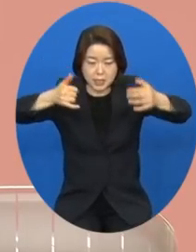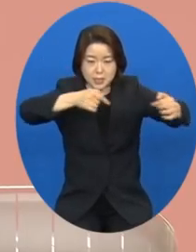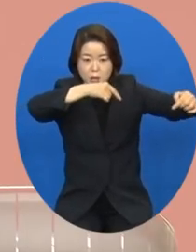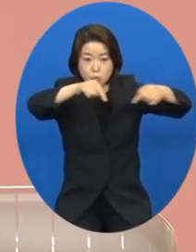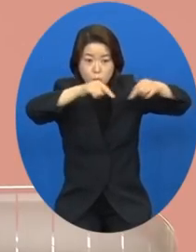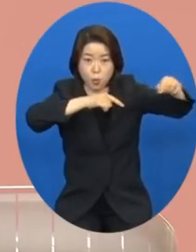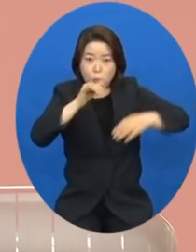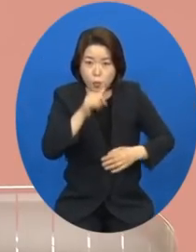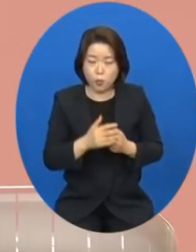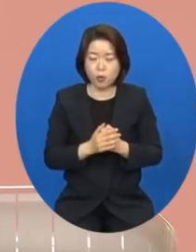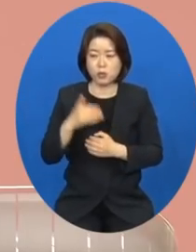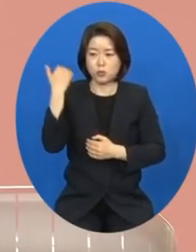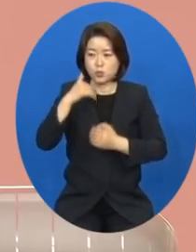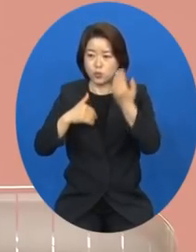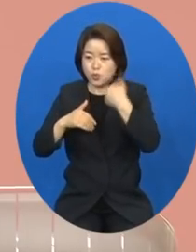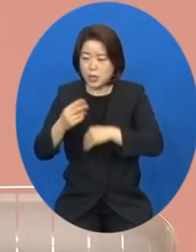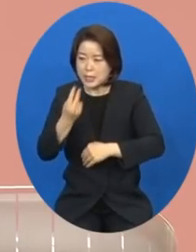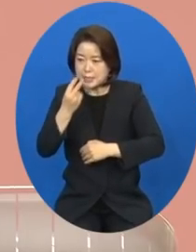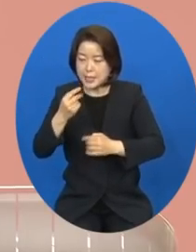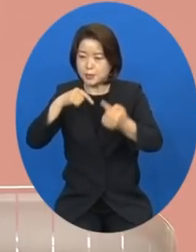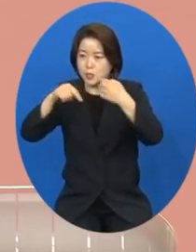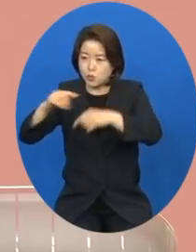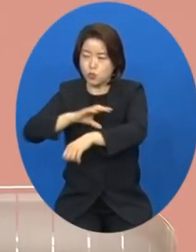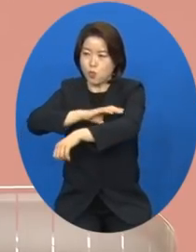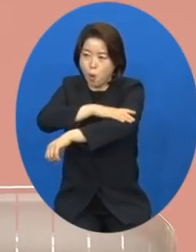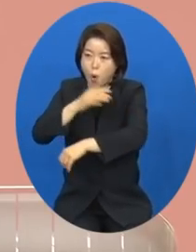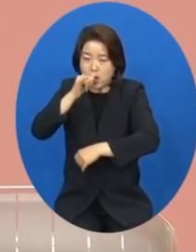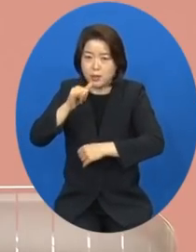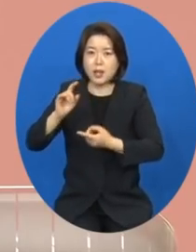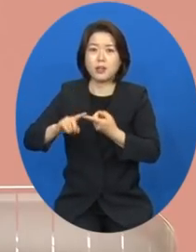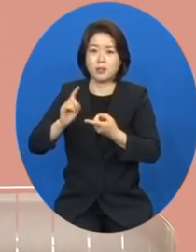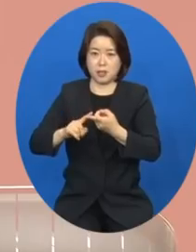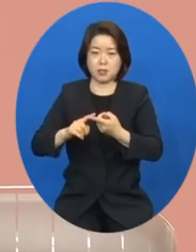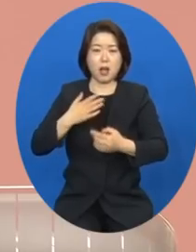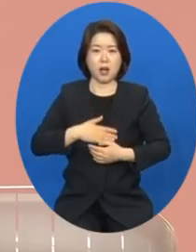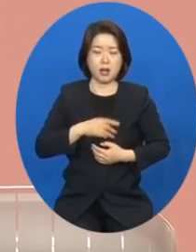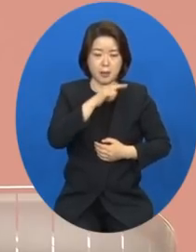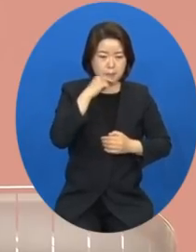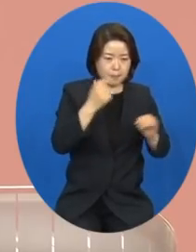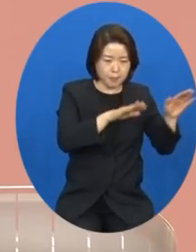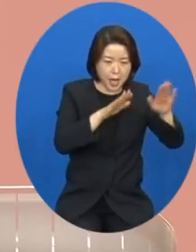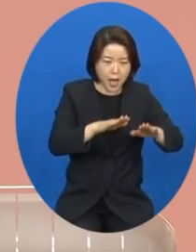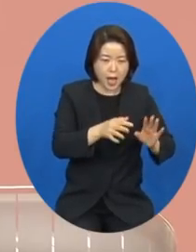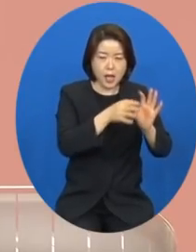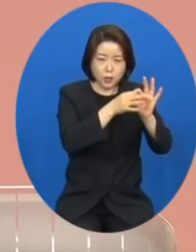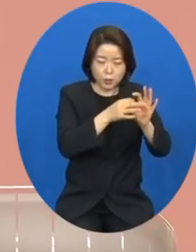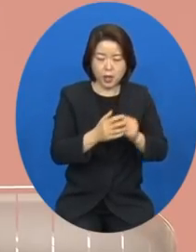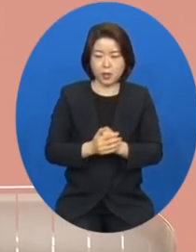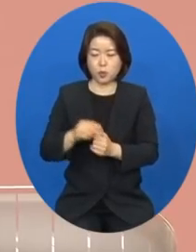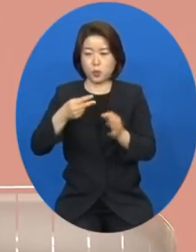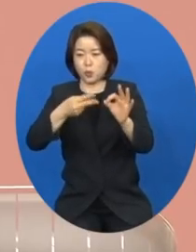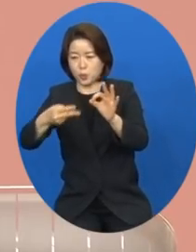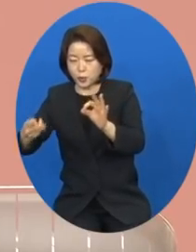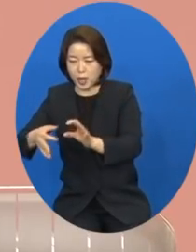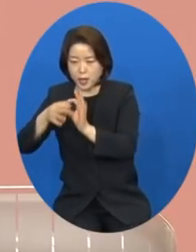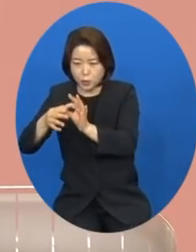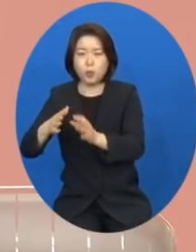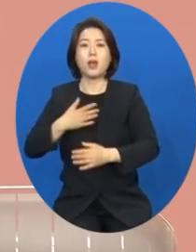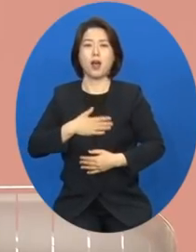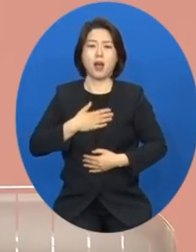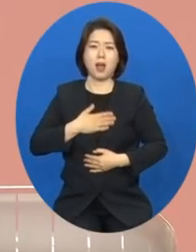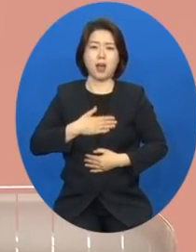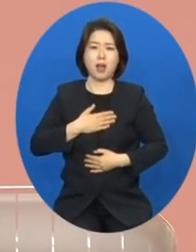생명을 주거나 밖에 시다 하는 것을 홍의 이야기와 요단강 이야기를 통해서 알게 된다는 것이죠